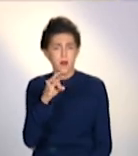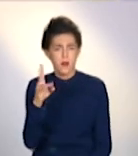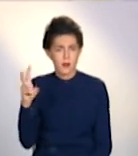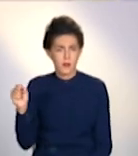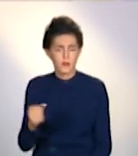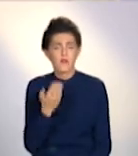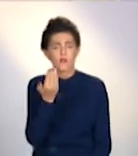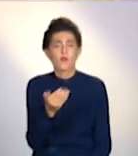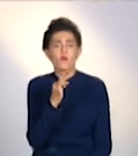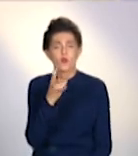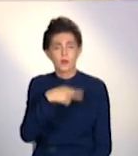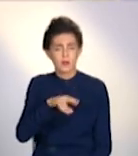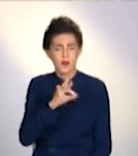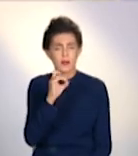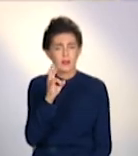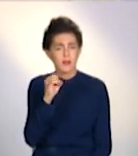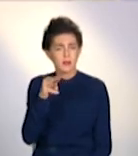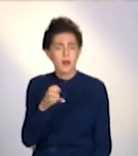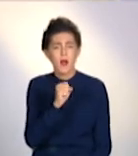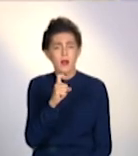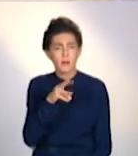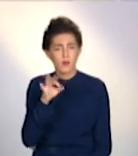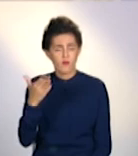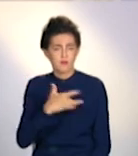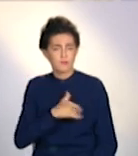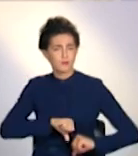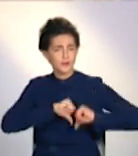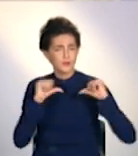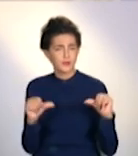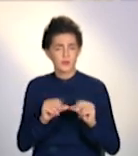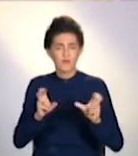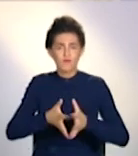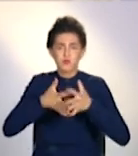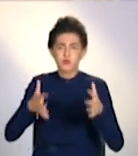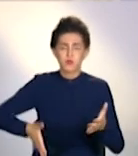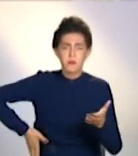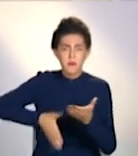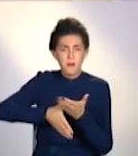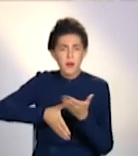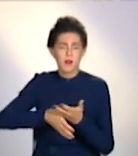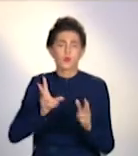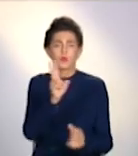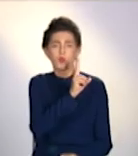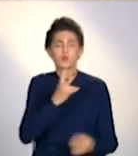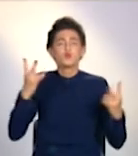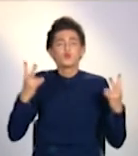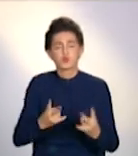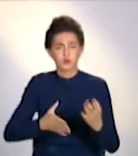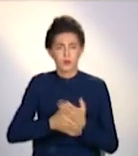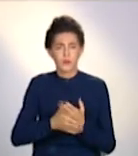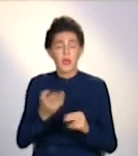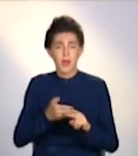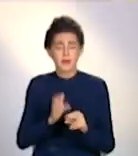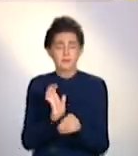Ахметов зі своїм великим серцем. Він допомагає всім людям, які нуждаються в допомозі. Роботи на